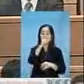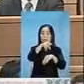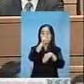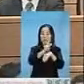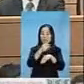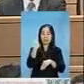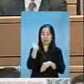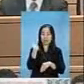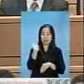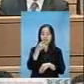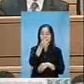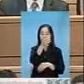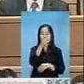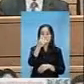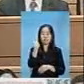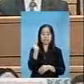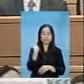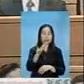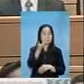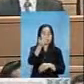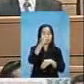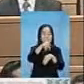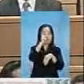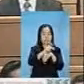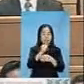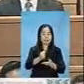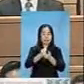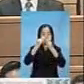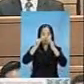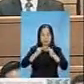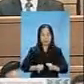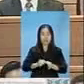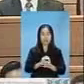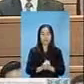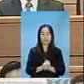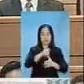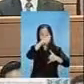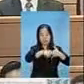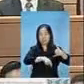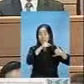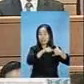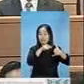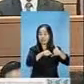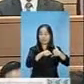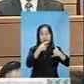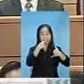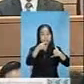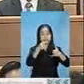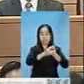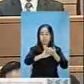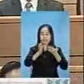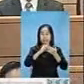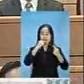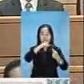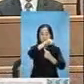านเป็นการเสียดสีท่านประธานขอให้ท่านประธานได้โปรดวินิจฉัยครับว่ามวยหลักอย่างคุณณัฐวุฒินั้นไม่ควรพูดอย่างนี้ครับพูดไปพูด